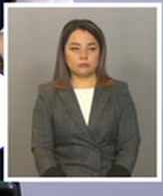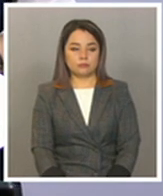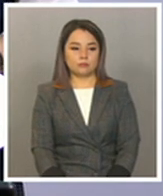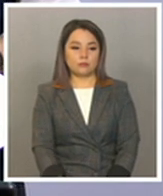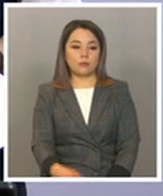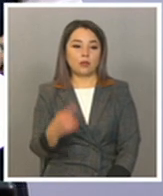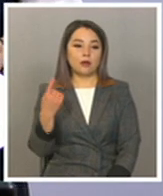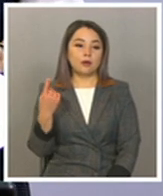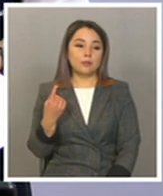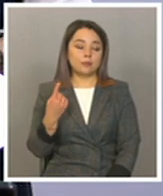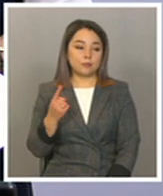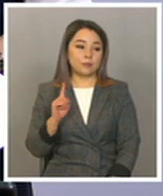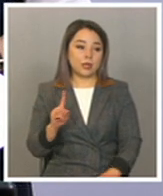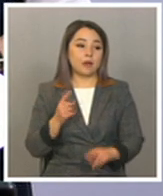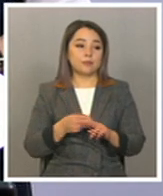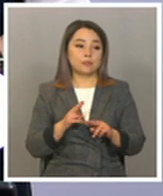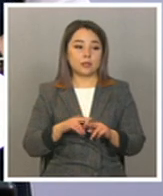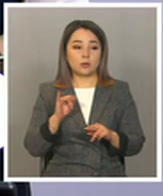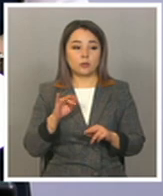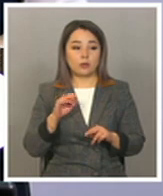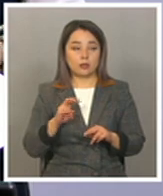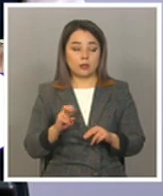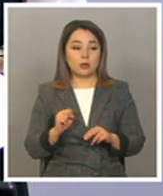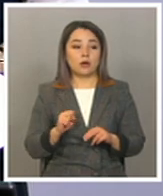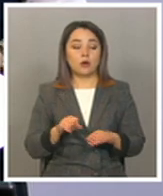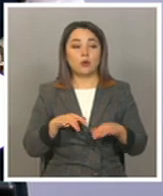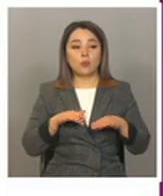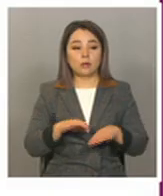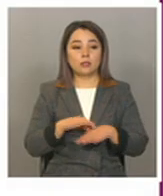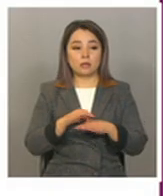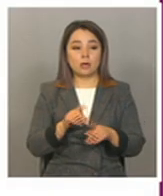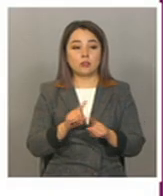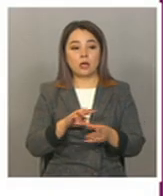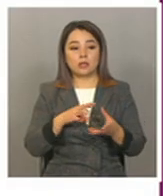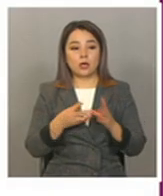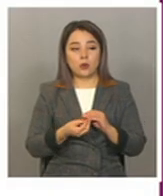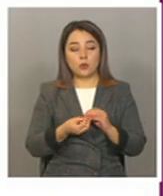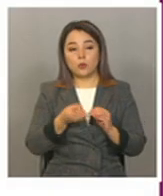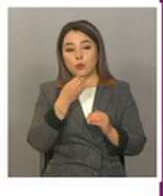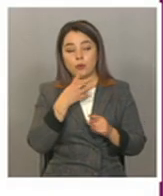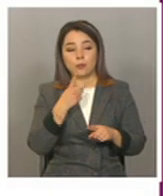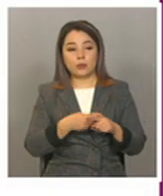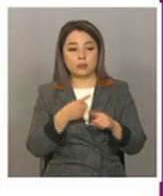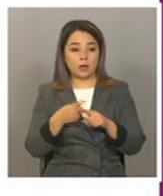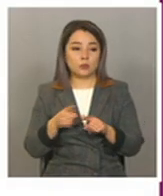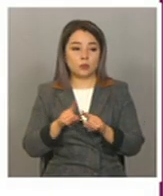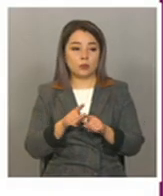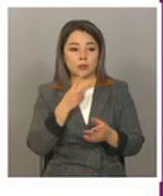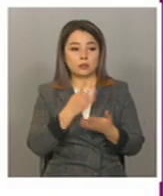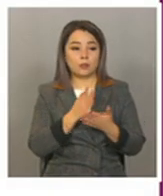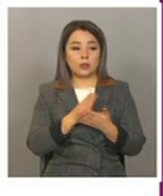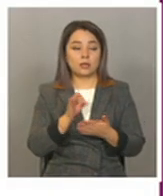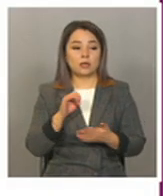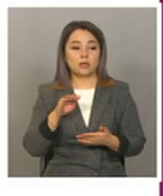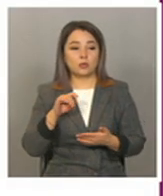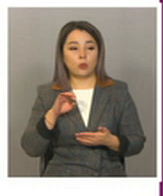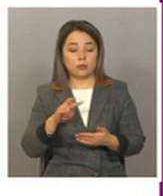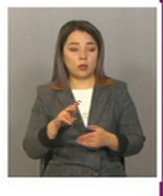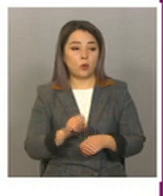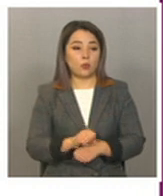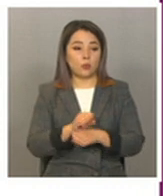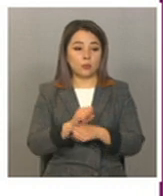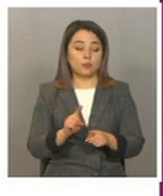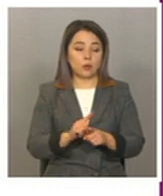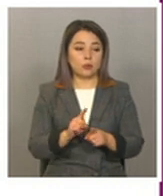Бірақ оқушылар, эхетуандар қозғалысының нәтижелі жақтары да болды. Эхетуандар көтерілісінен кейін